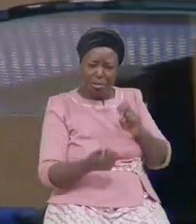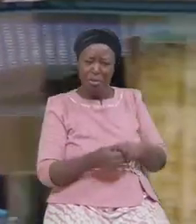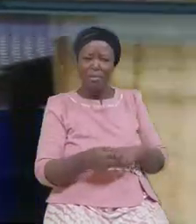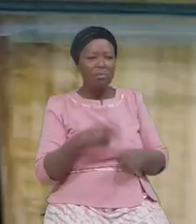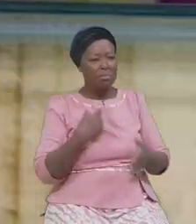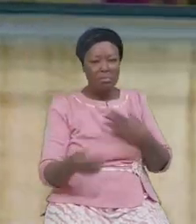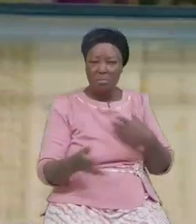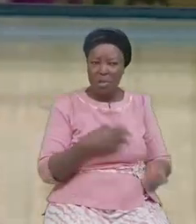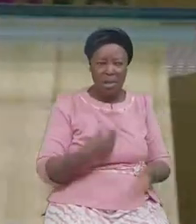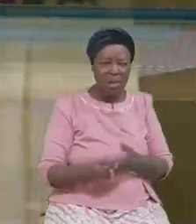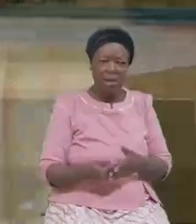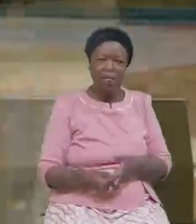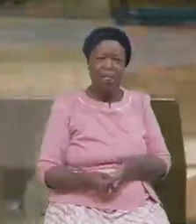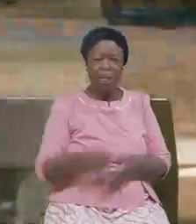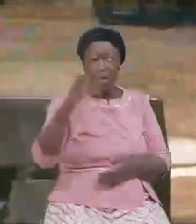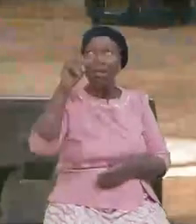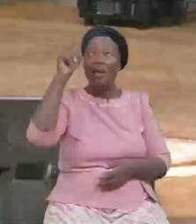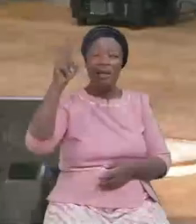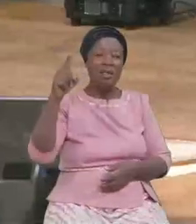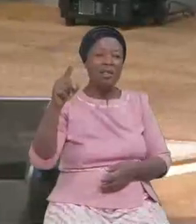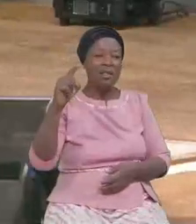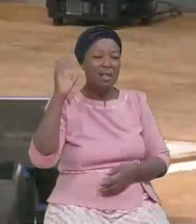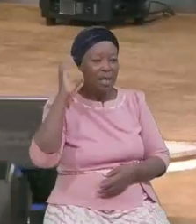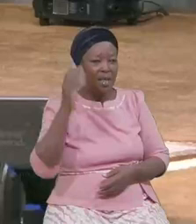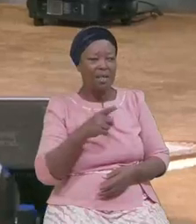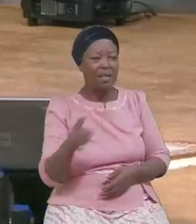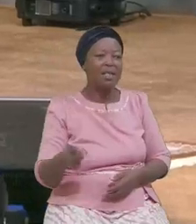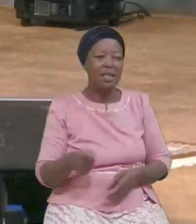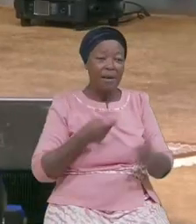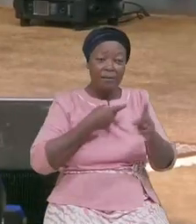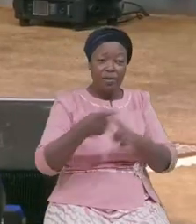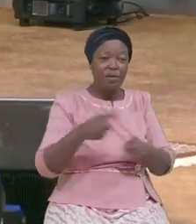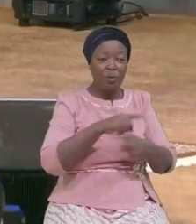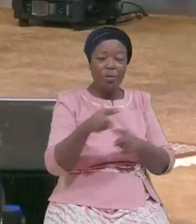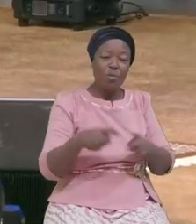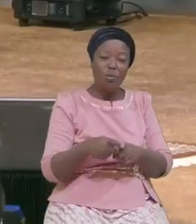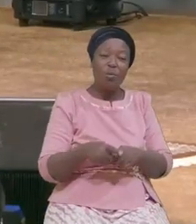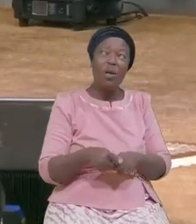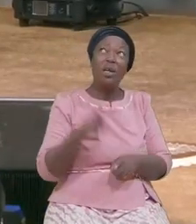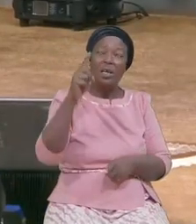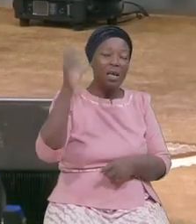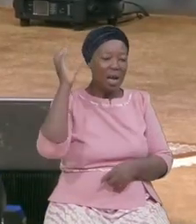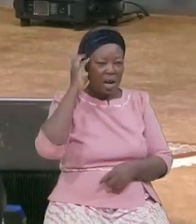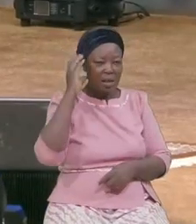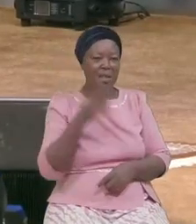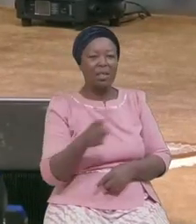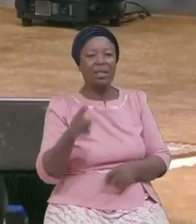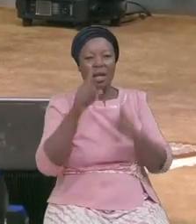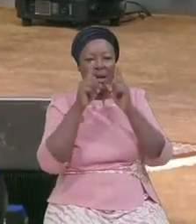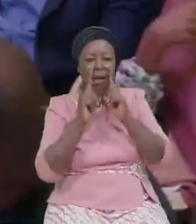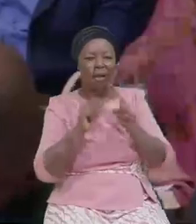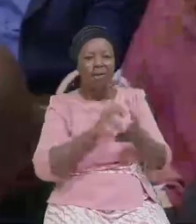autre condition. Il a regardé à leur affliction lorsqu'il entendit leurs pleurs, leurs cris. Verset